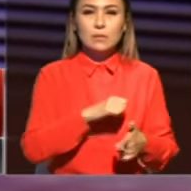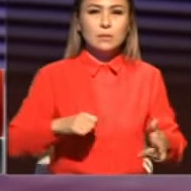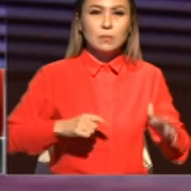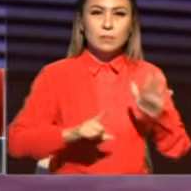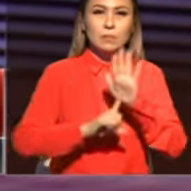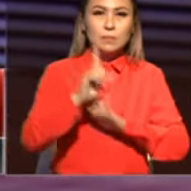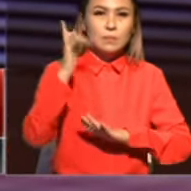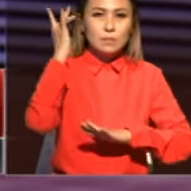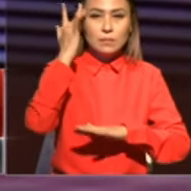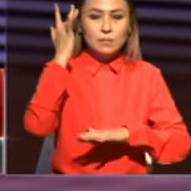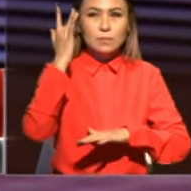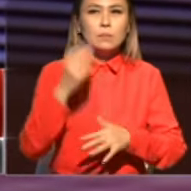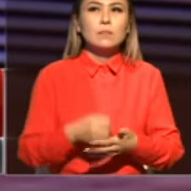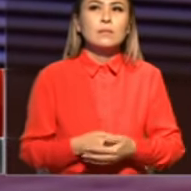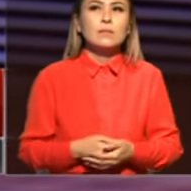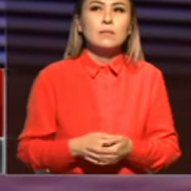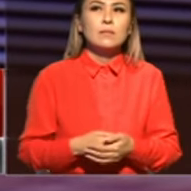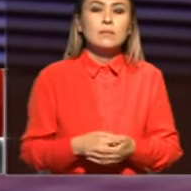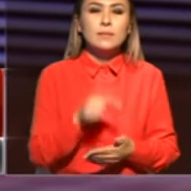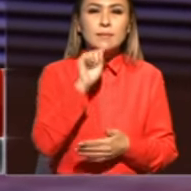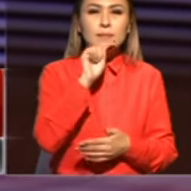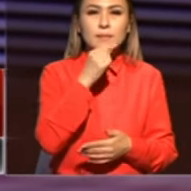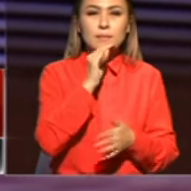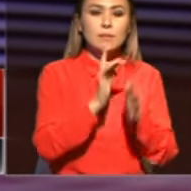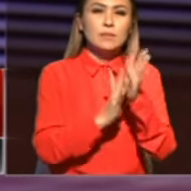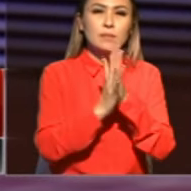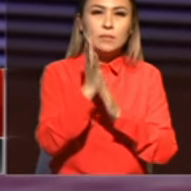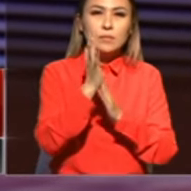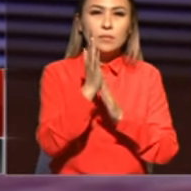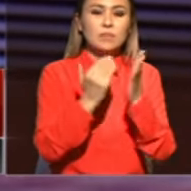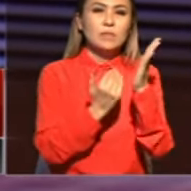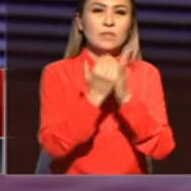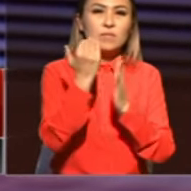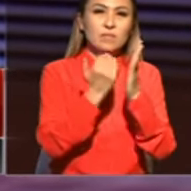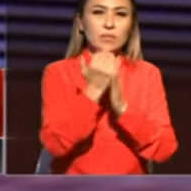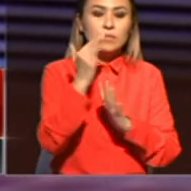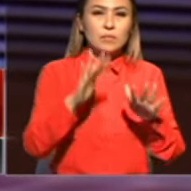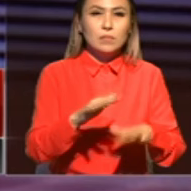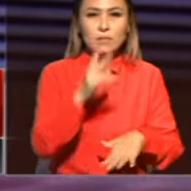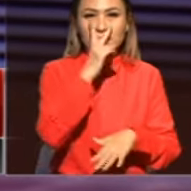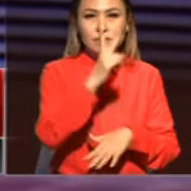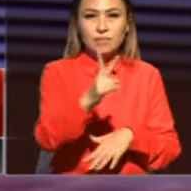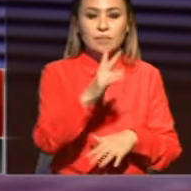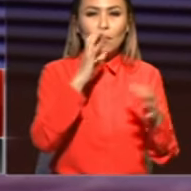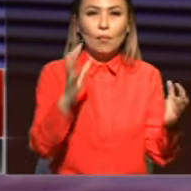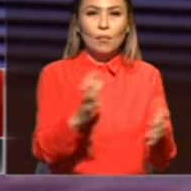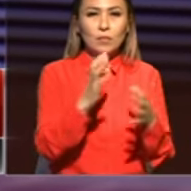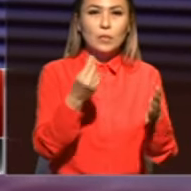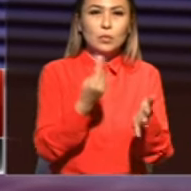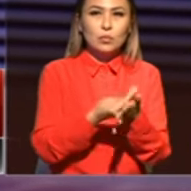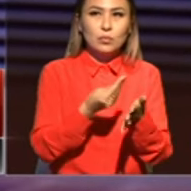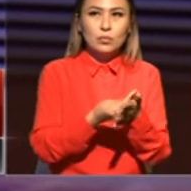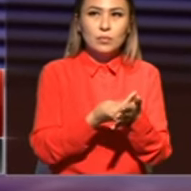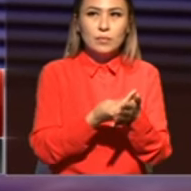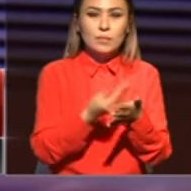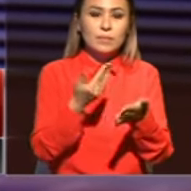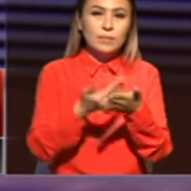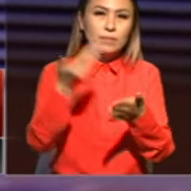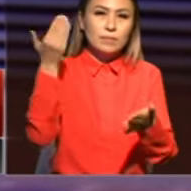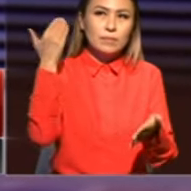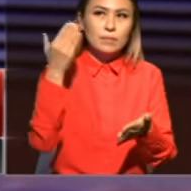мақсат оларда экономикалық өсуді жоғарғы орта деңгейде ұстап тұратын бюджет қалыптастырады екен. Бұны кезінде